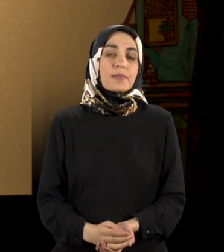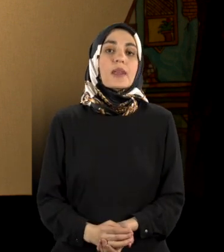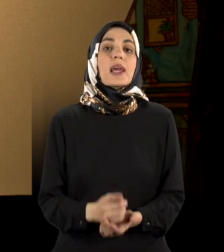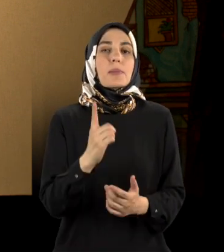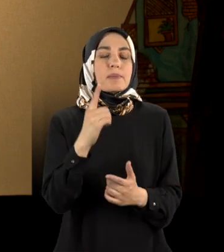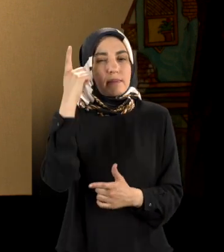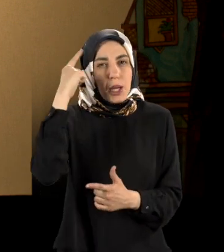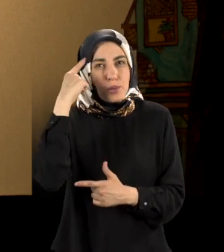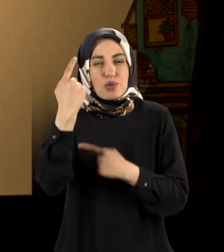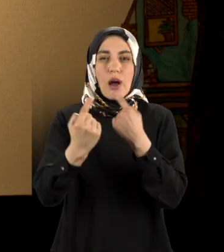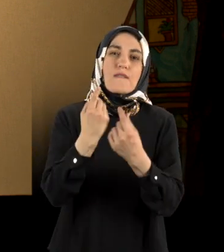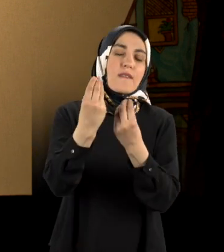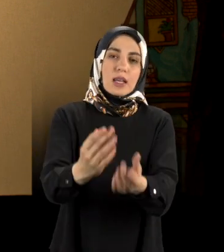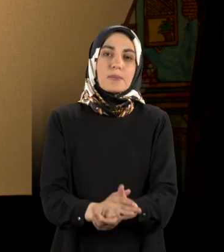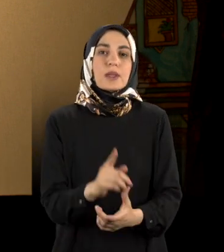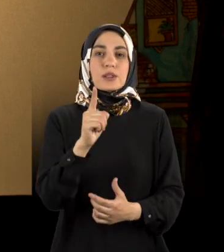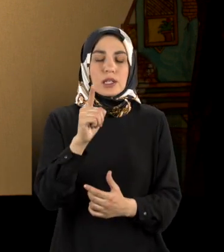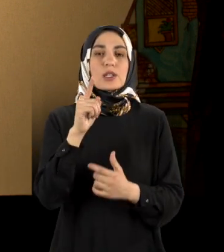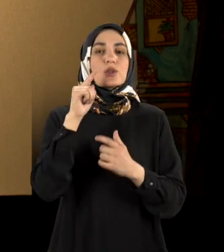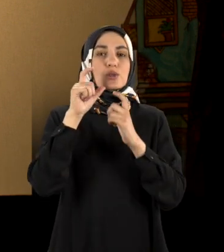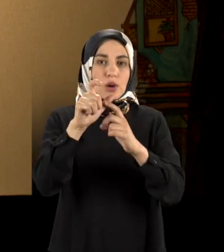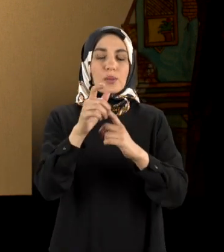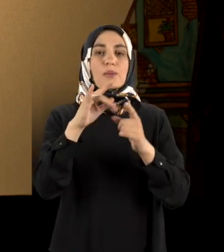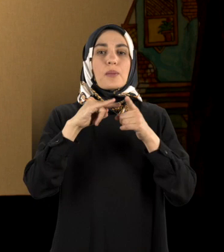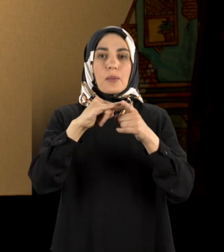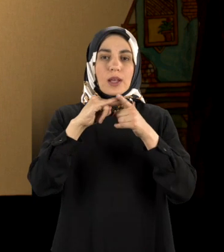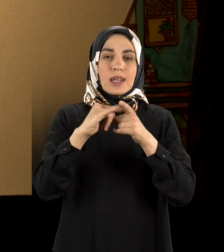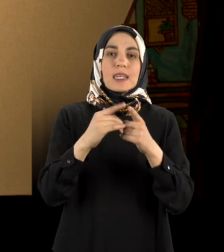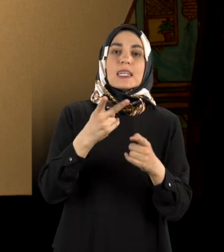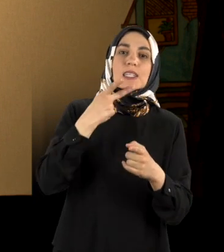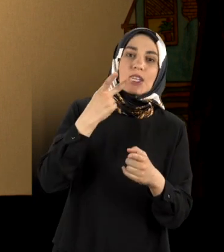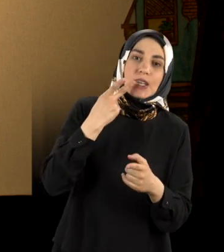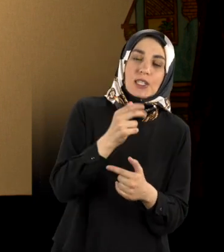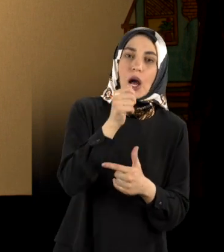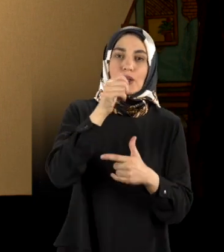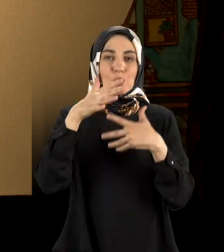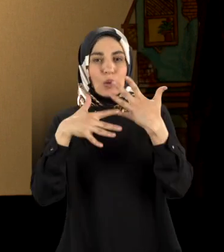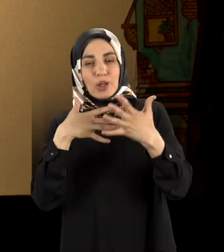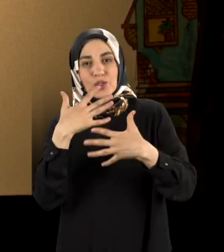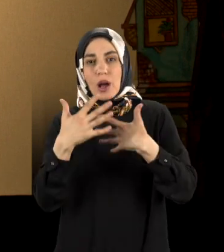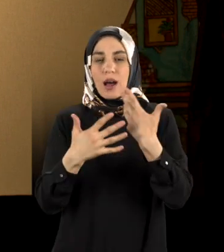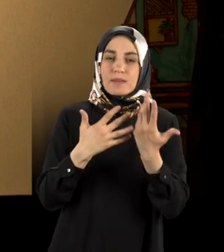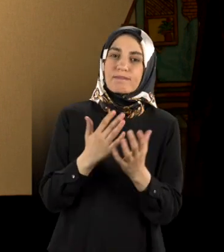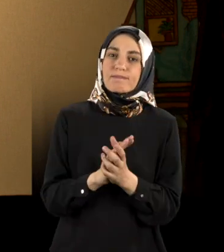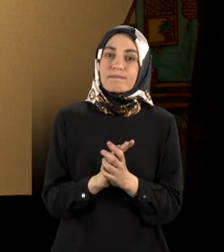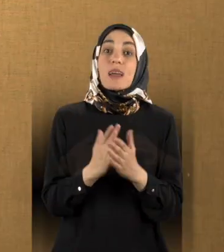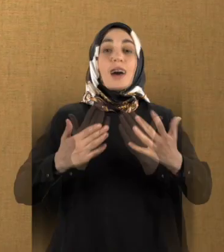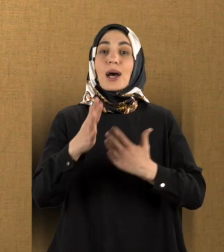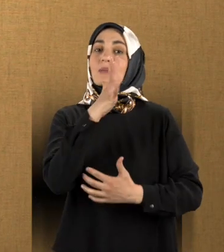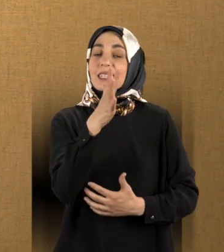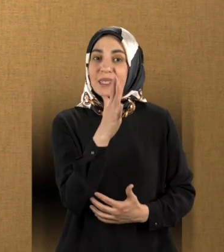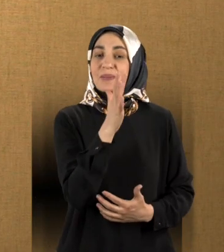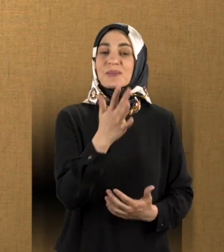yapıyorsun Bak bir ipucu daha vereyim son Ben sana sorduğumda bilmece sarı camı Suluca